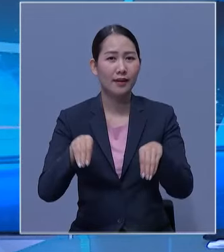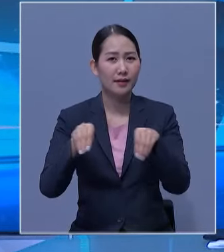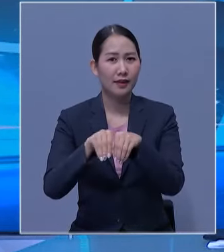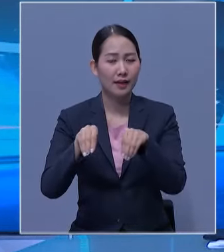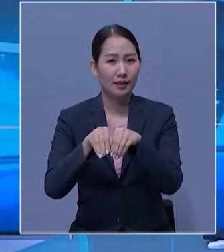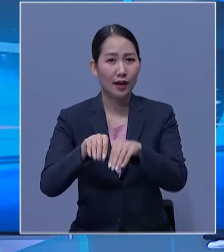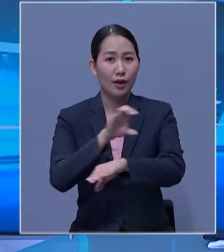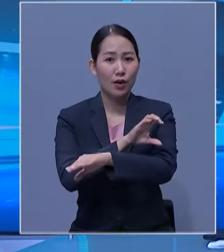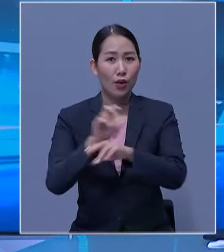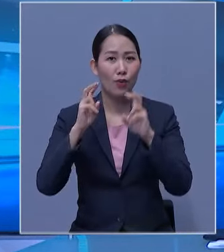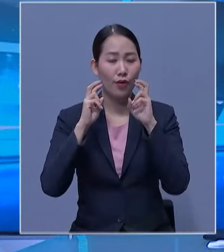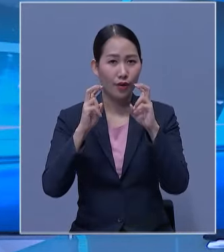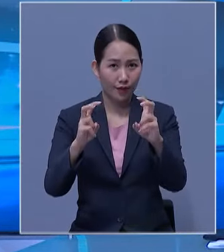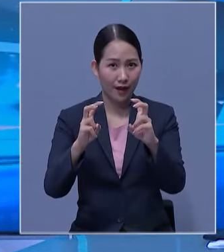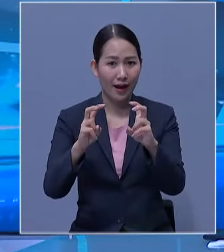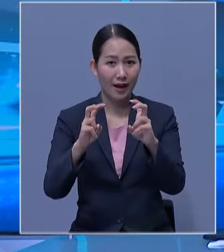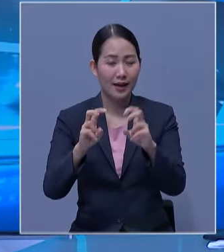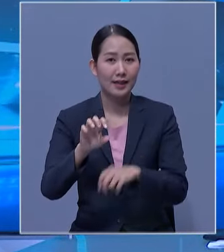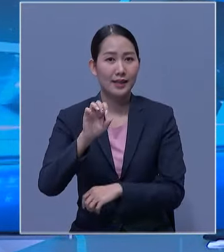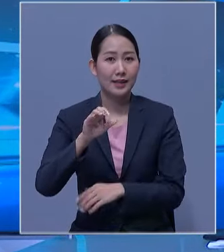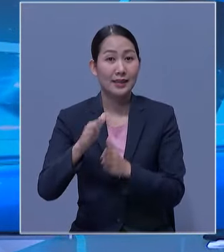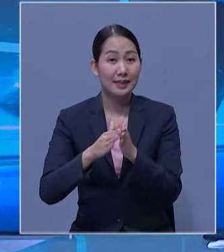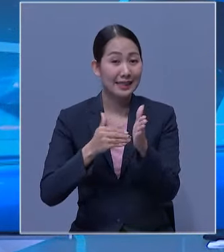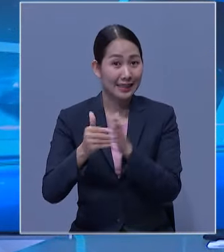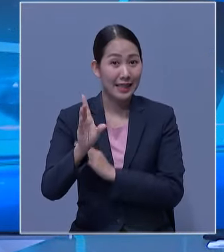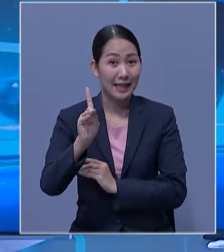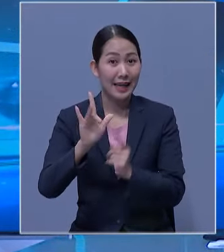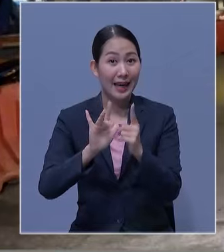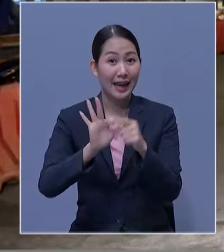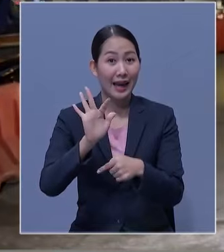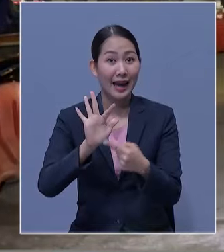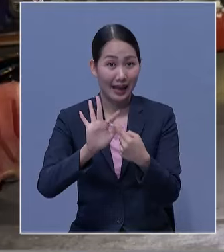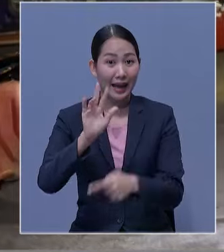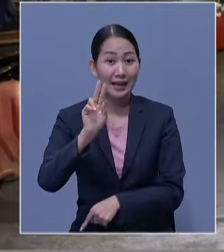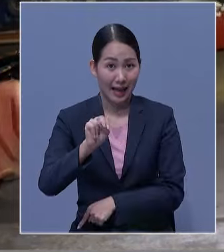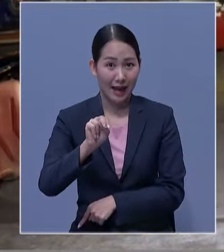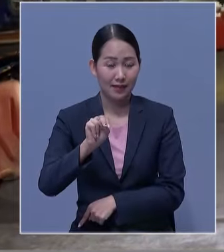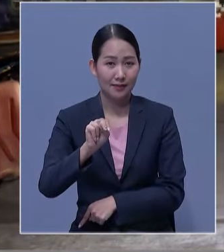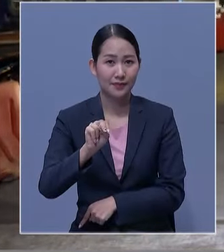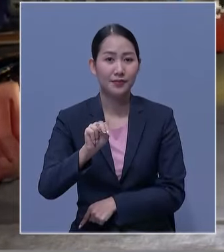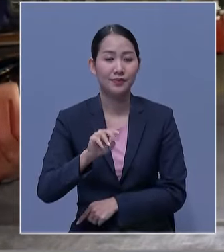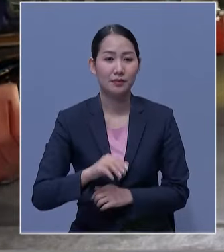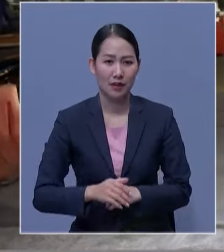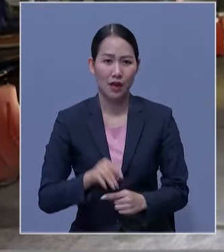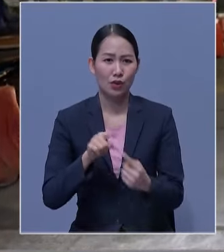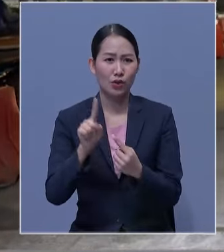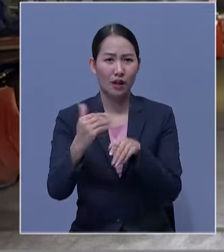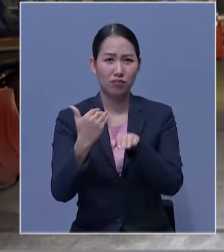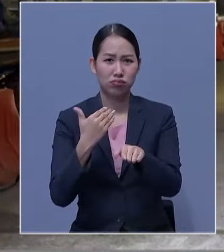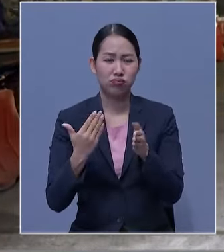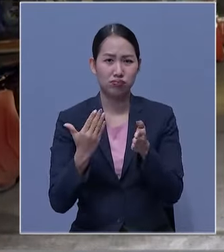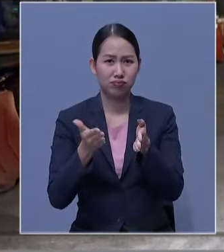เป็นตร่องทํให้รถที่ขับผานไปผ่านมาตรนั้น Warning้รบความเสียหาย